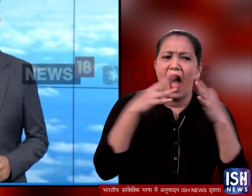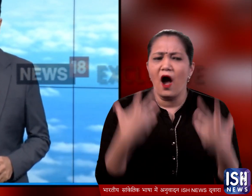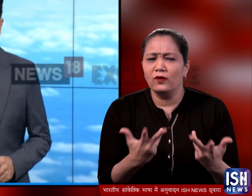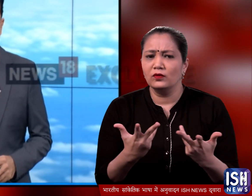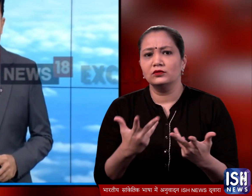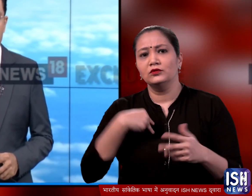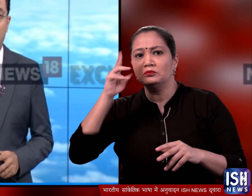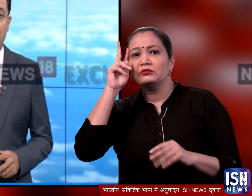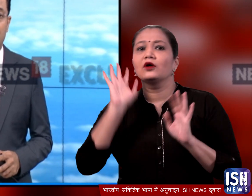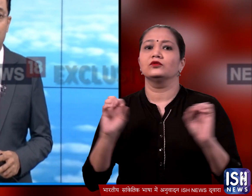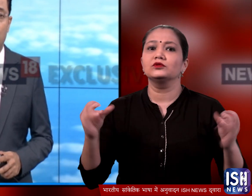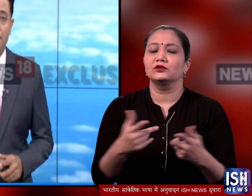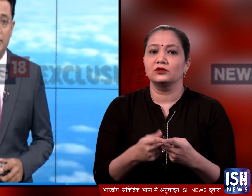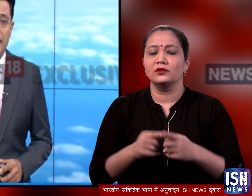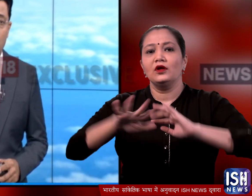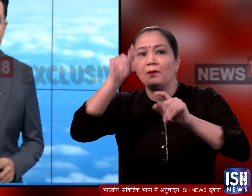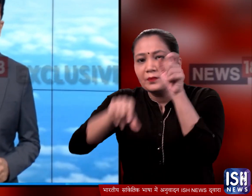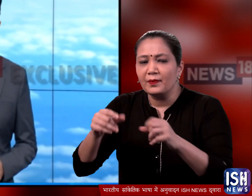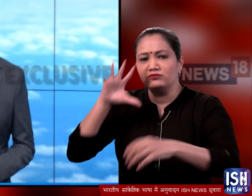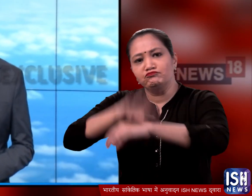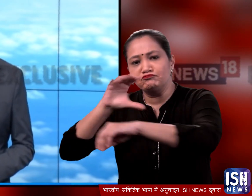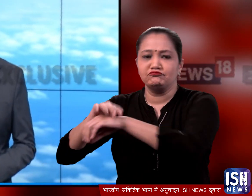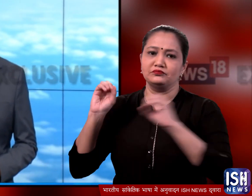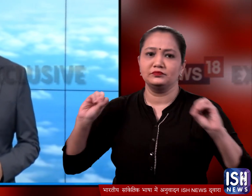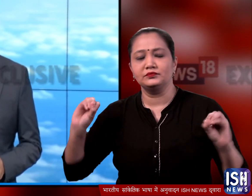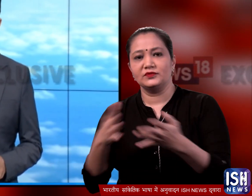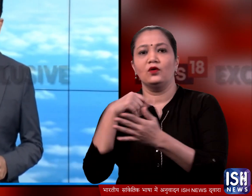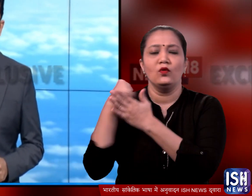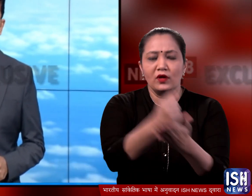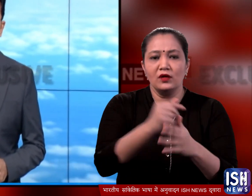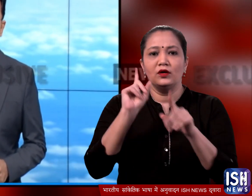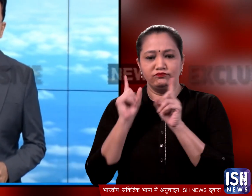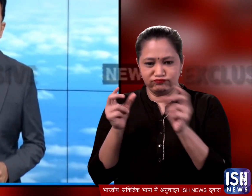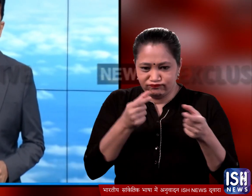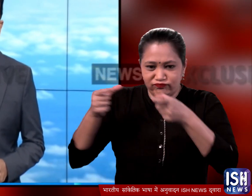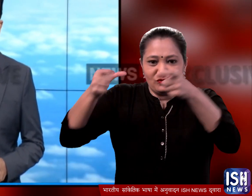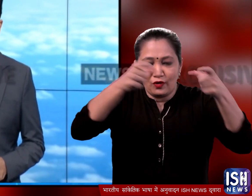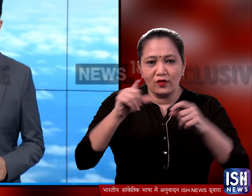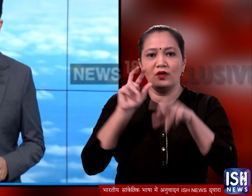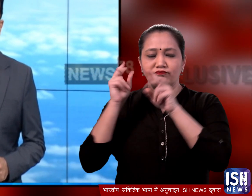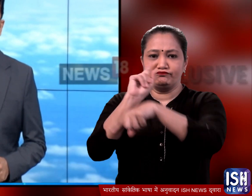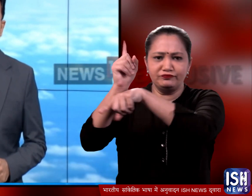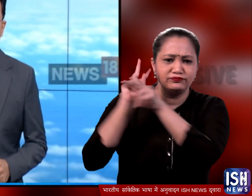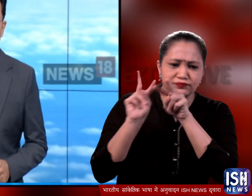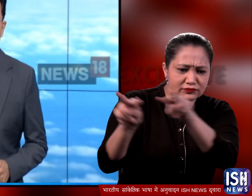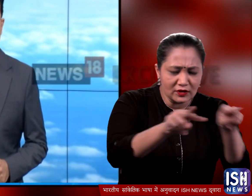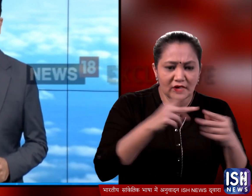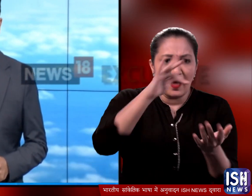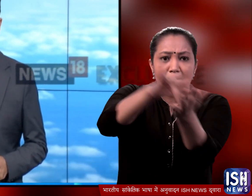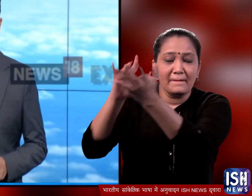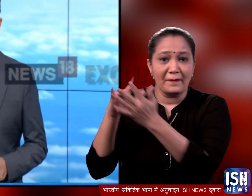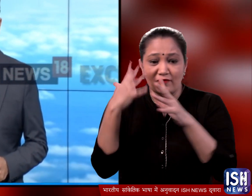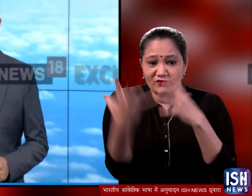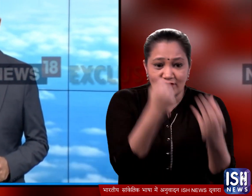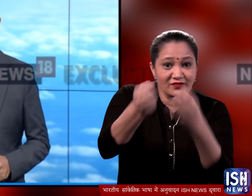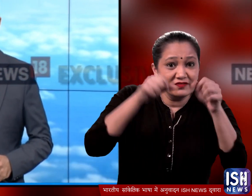टिक ही नहीं सकते। जिसके बाद आतंकियों के मददगारों की धरपकड़ तेज हो गई और ड्रोन और हेलीकॉप्टर से निगरानी के दौरान आतंकियों के जिन